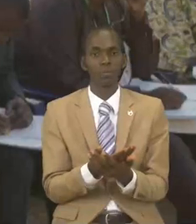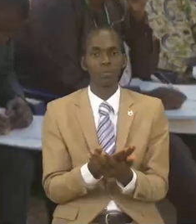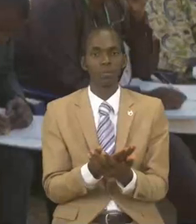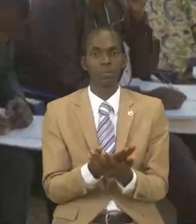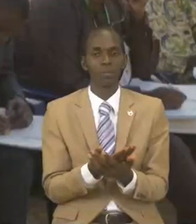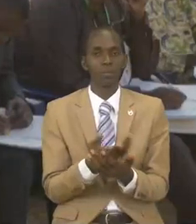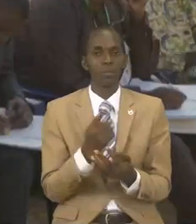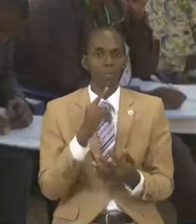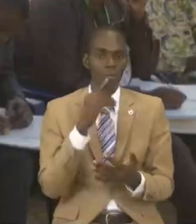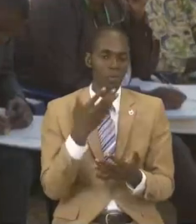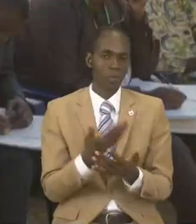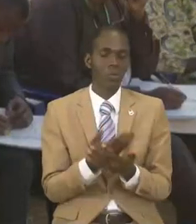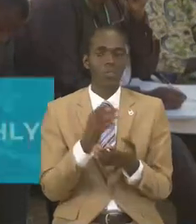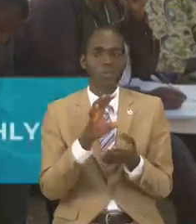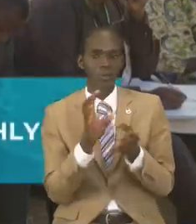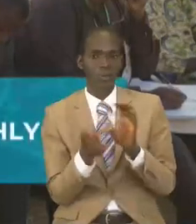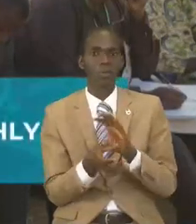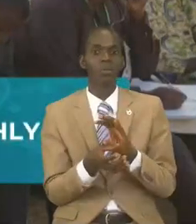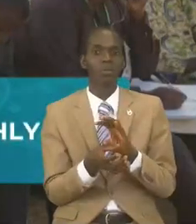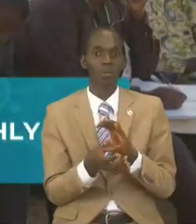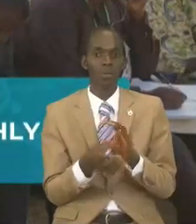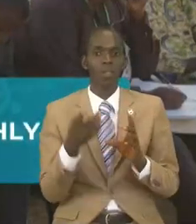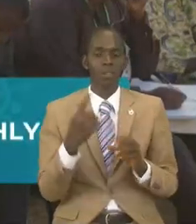de la vie charnelle.